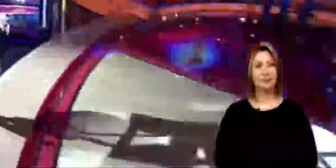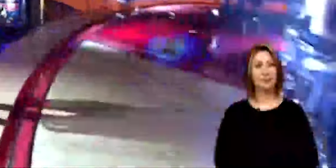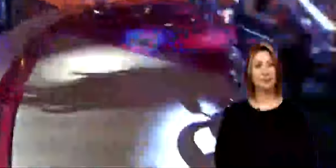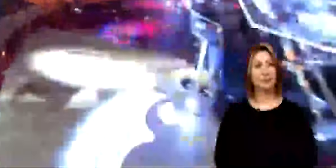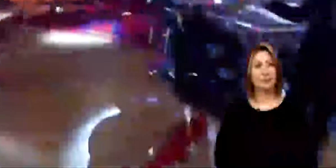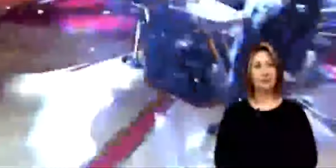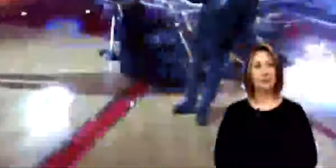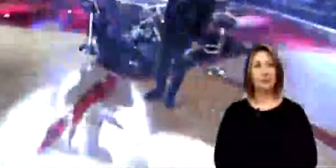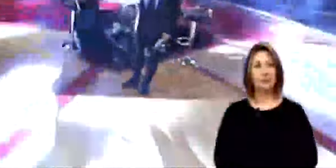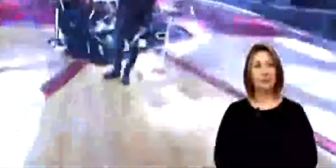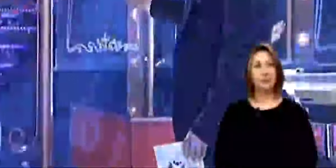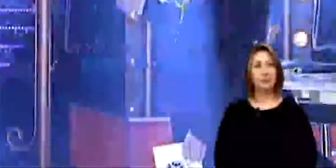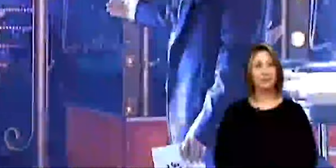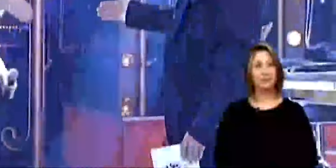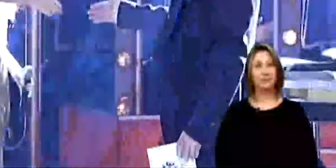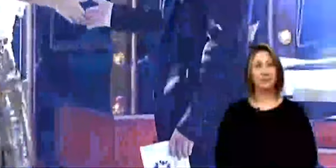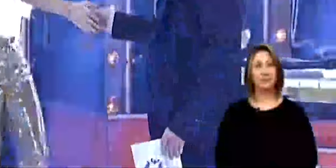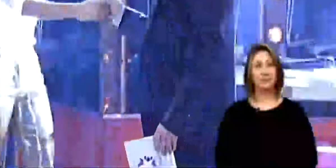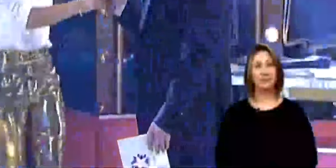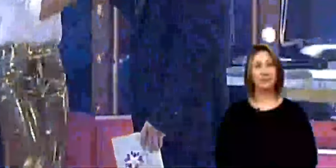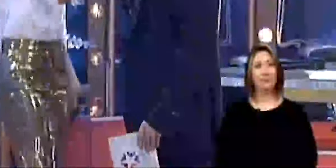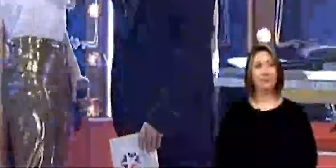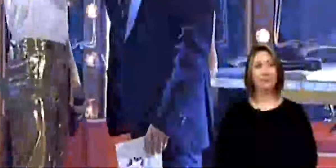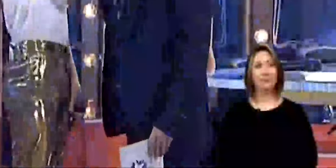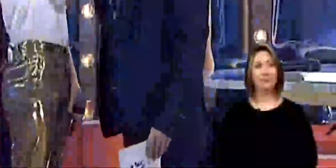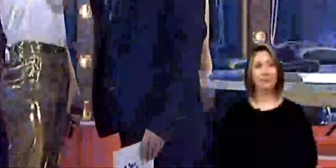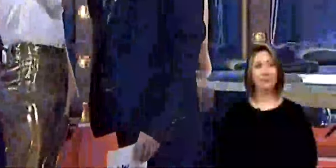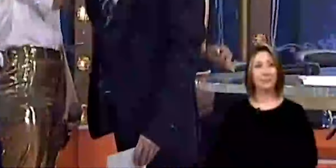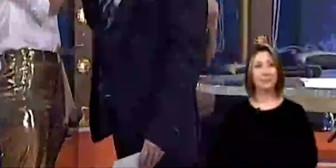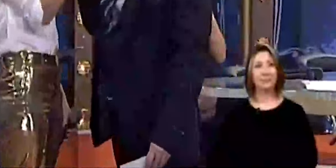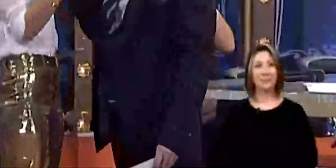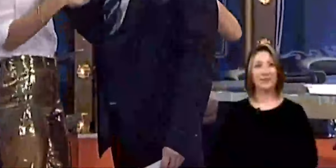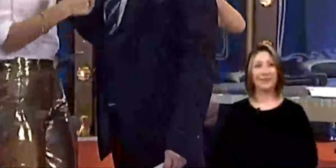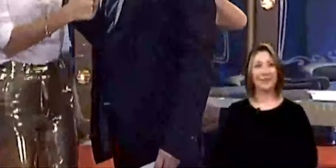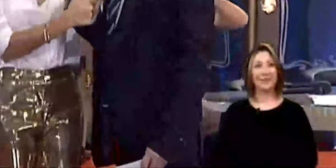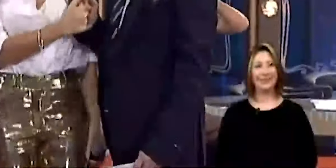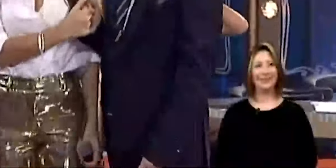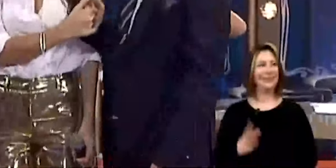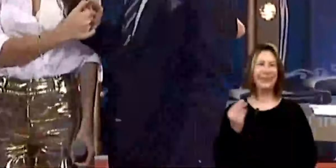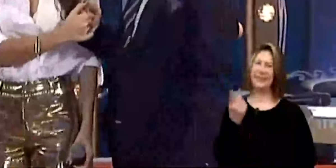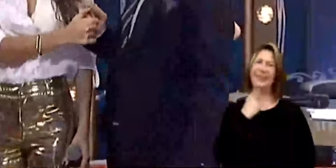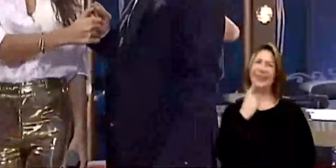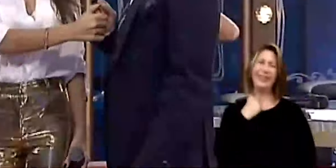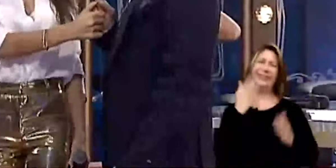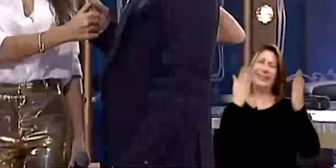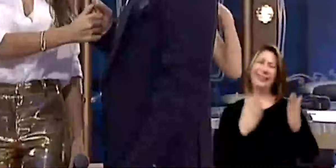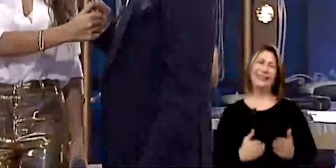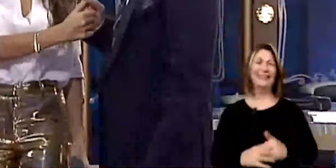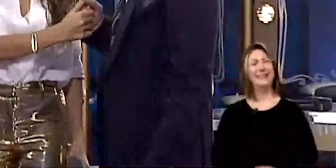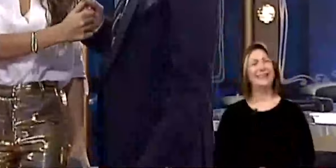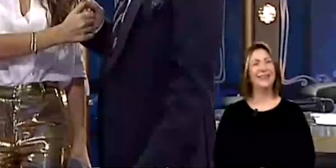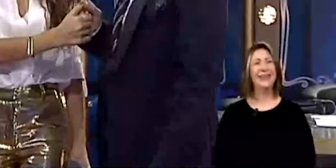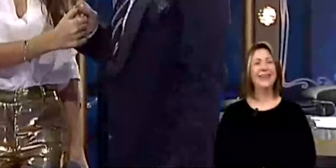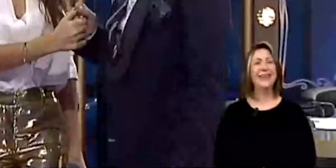Thank you. O kadar tatlısın ki, o kadar tatlısın